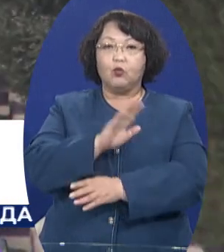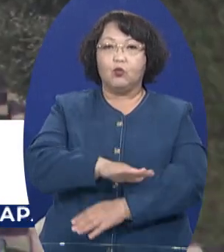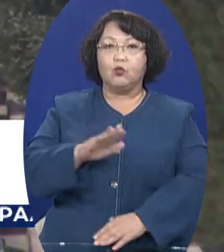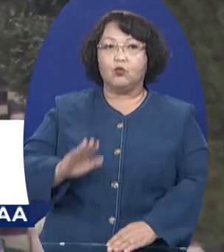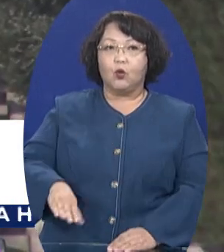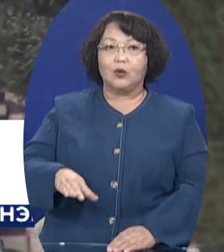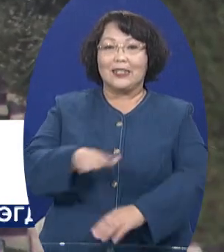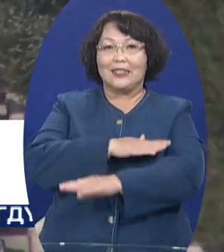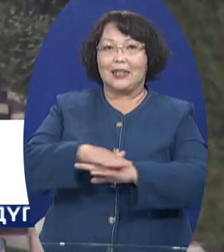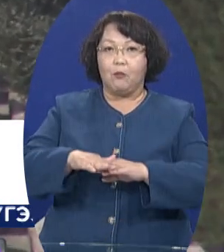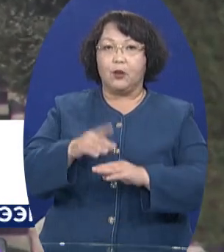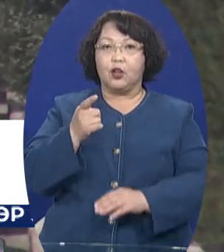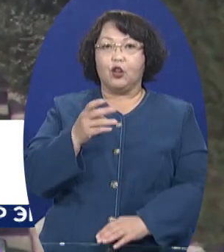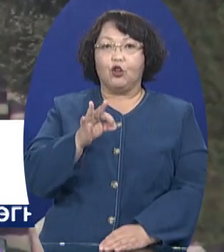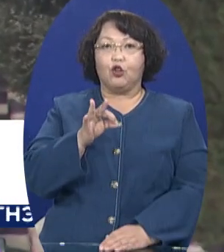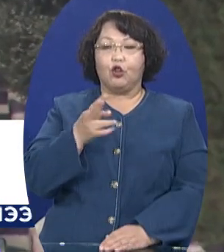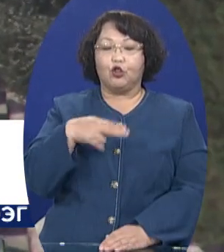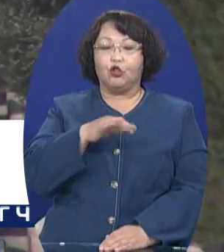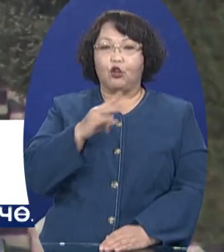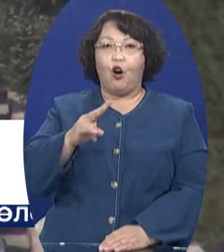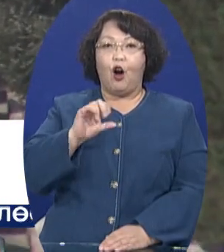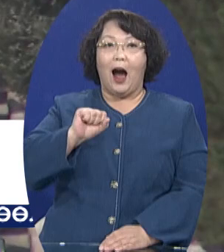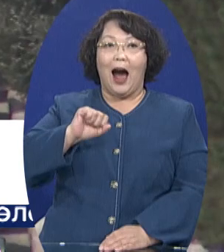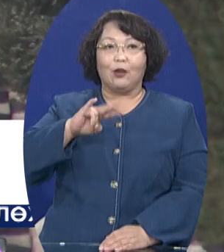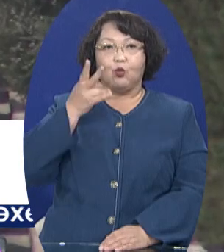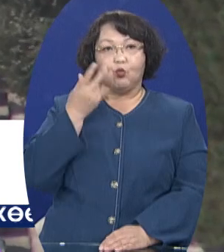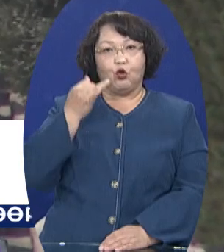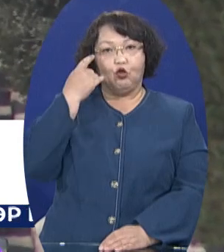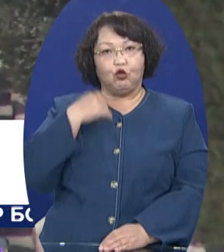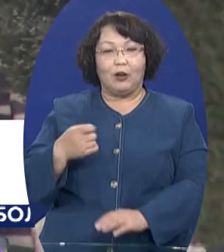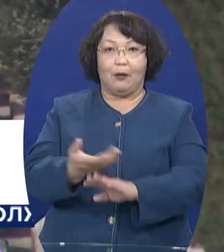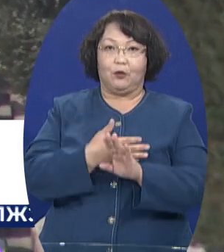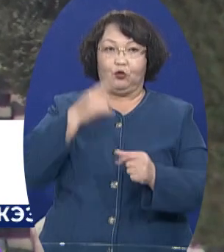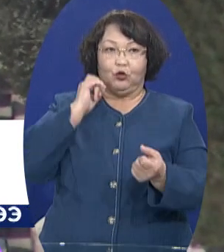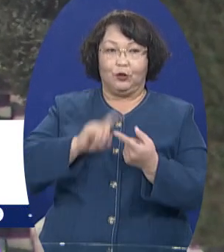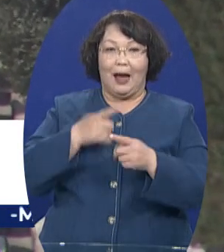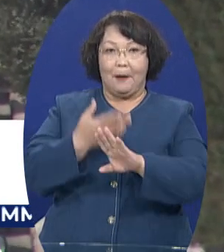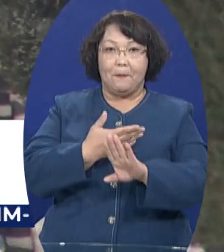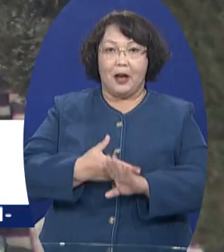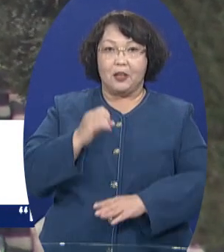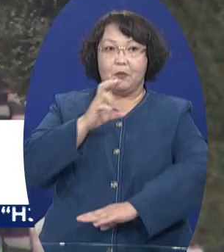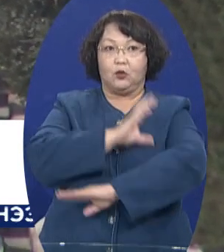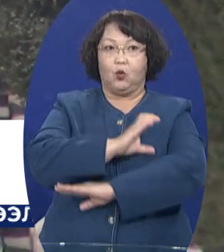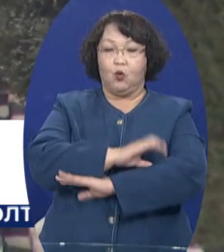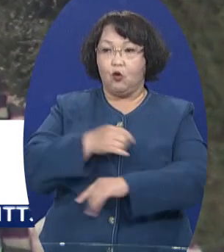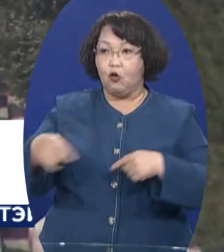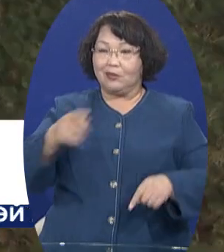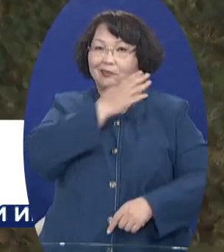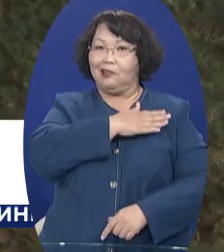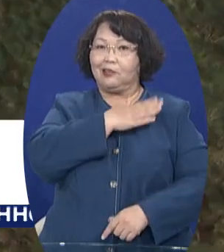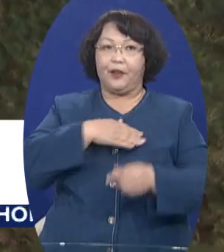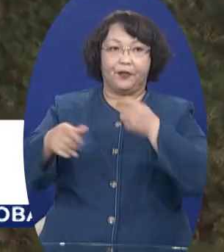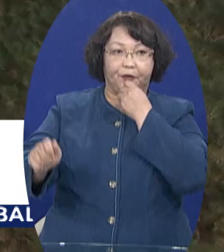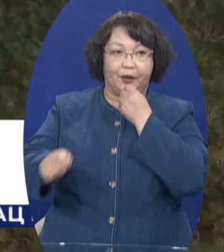байдал гэсэн нэгдсэн арга хэмжээг авахар төлөвлөсөн бөгөөд ерхий боловсролын сургуулийн ойролцоо албагаагчид нэмэлтээр ажиллана. Эцэг их багш